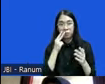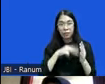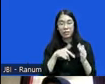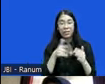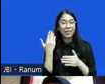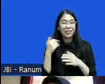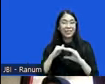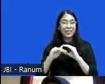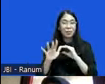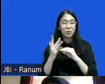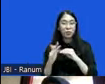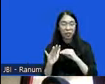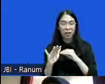ya